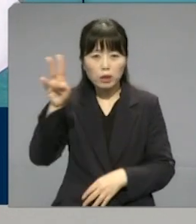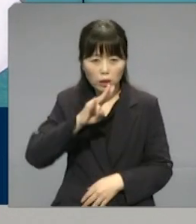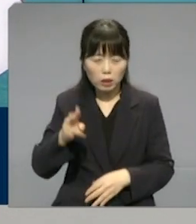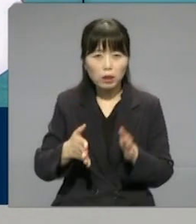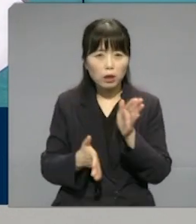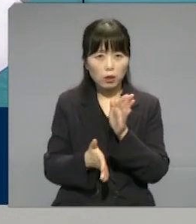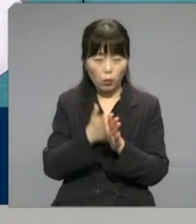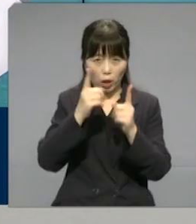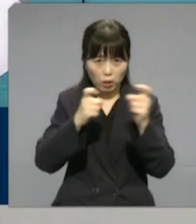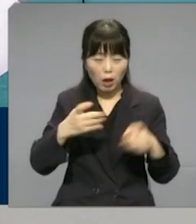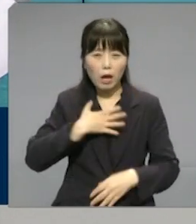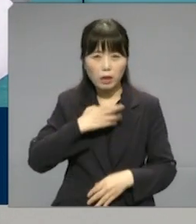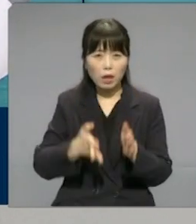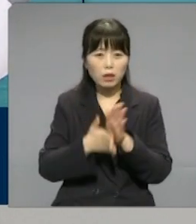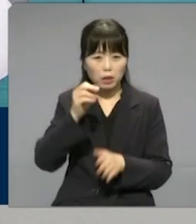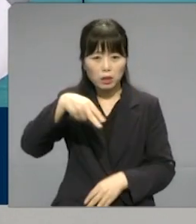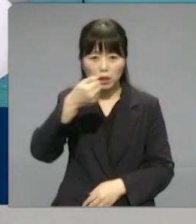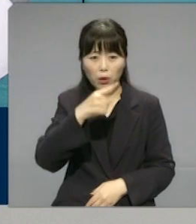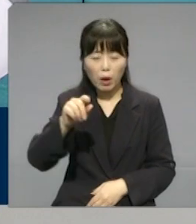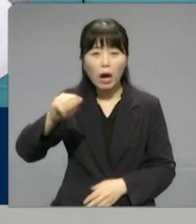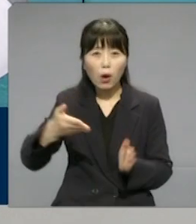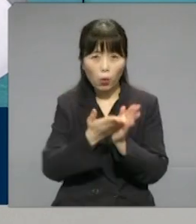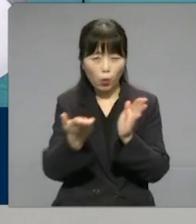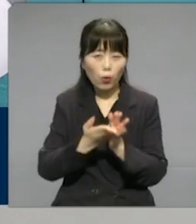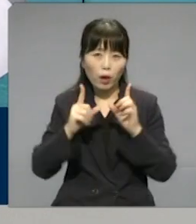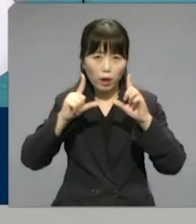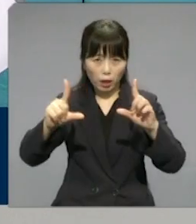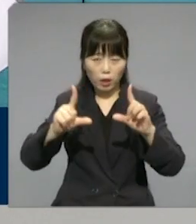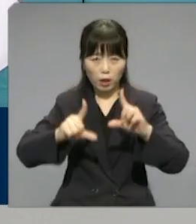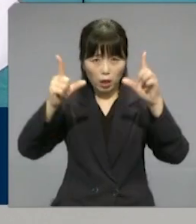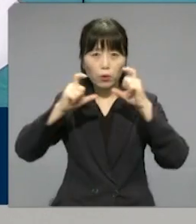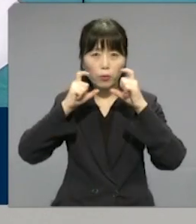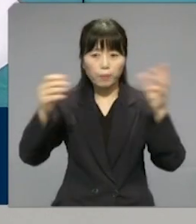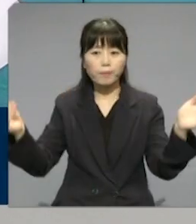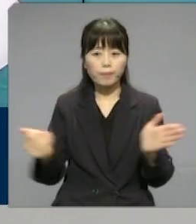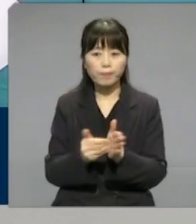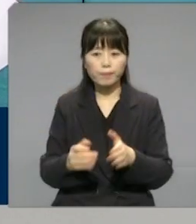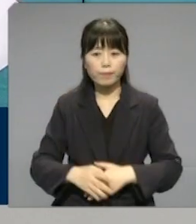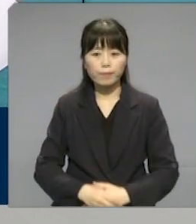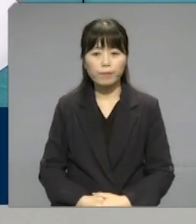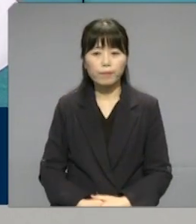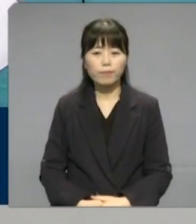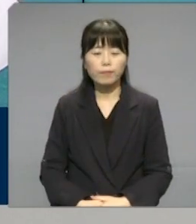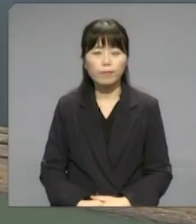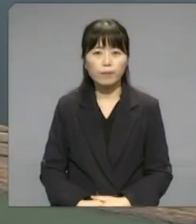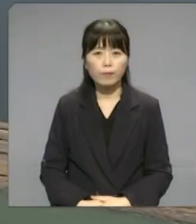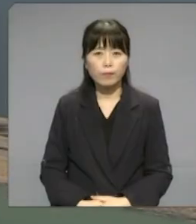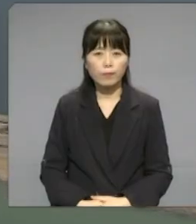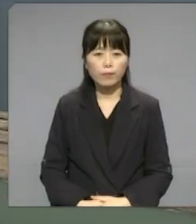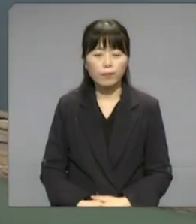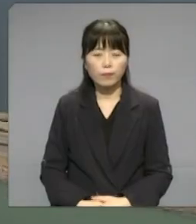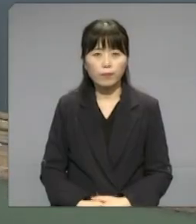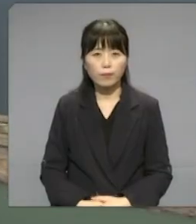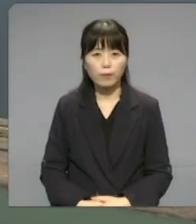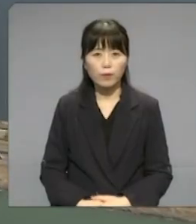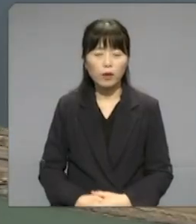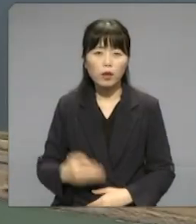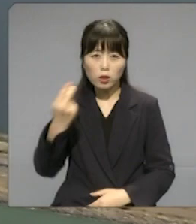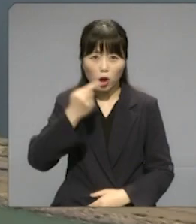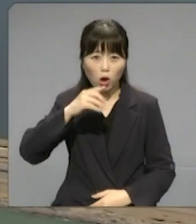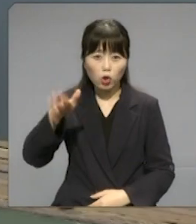안산시가 올해를 시화호의 해로 선포했습니다 이정현 기자입니다